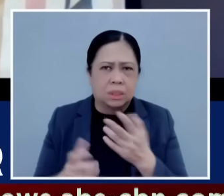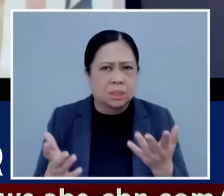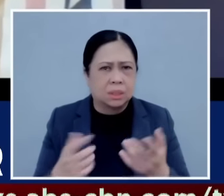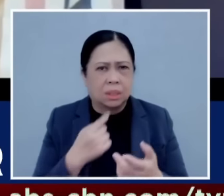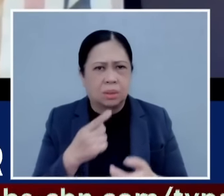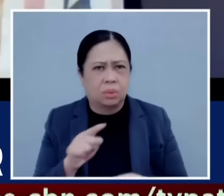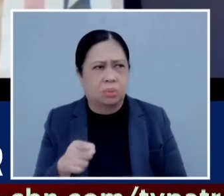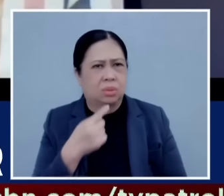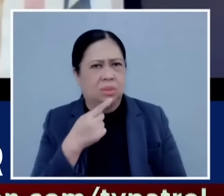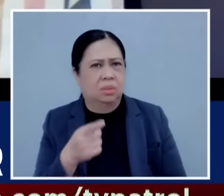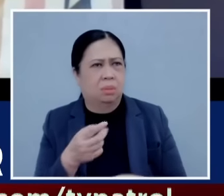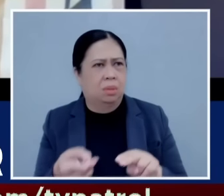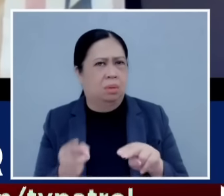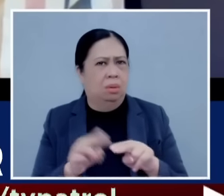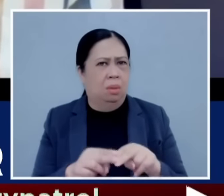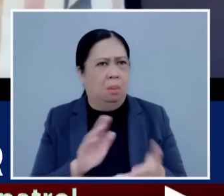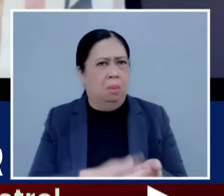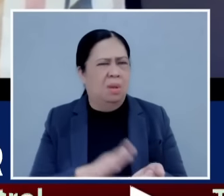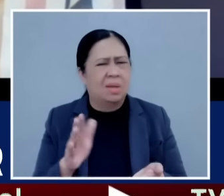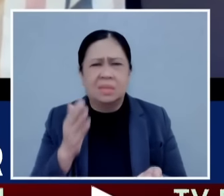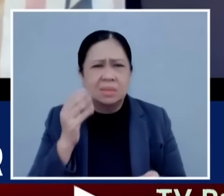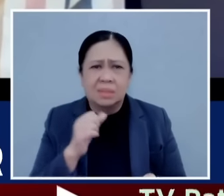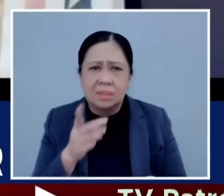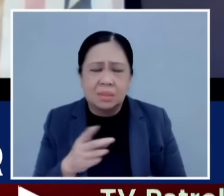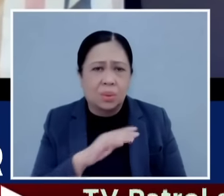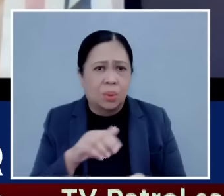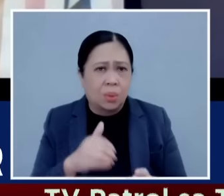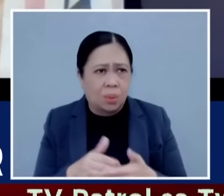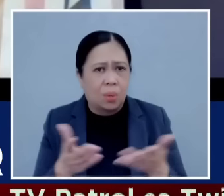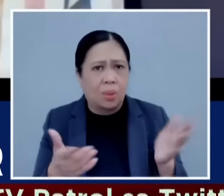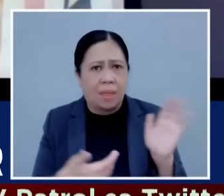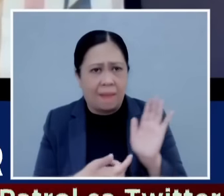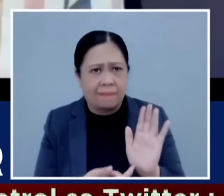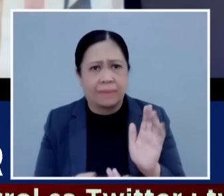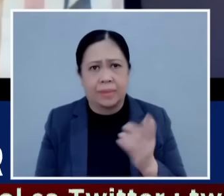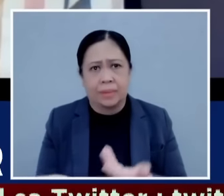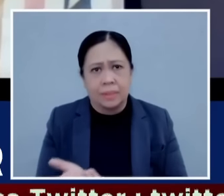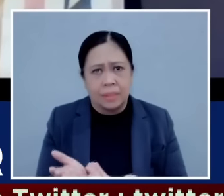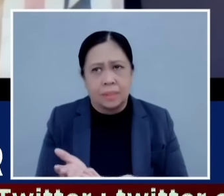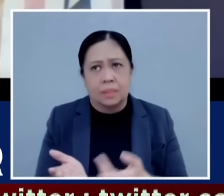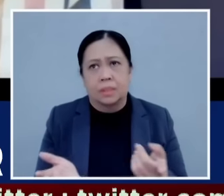na sinasabi lang magpapamahal because these are all the bids that